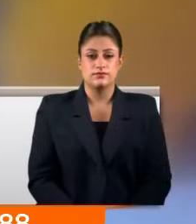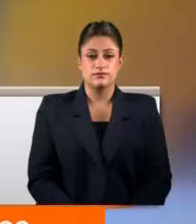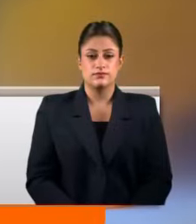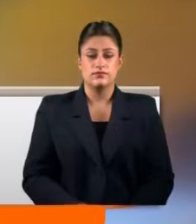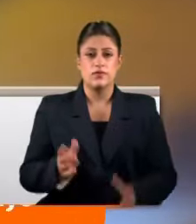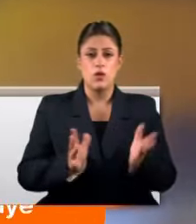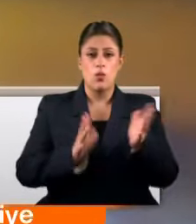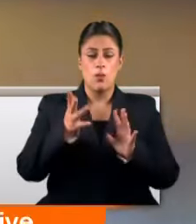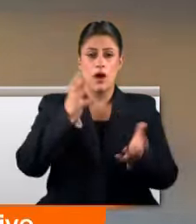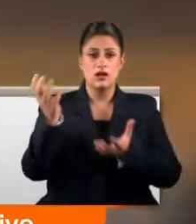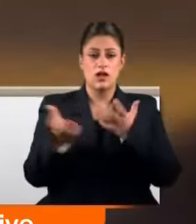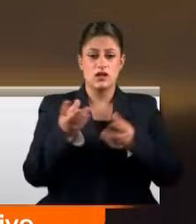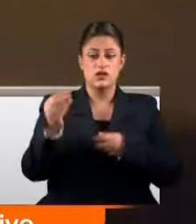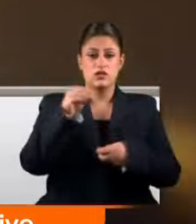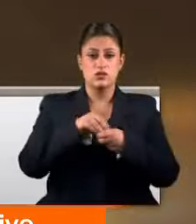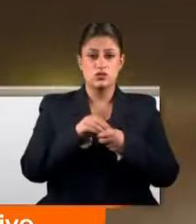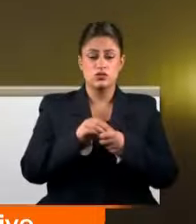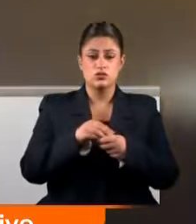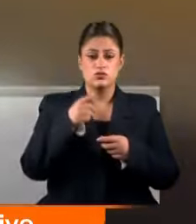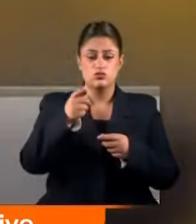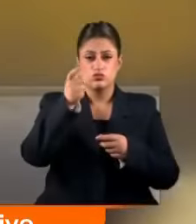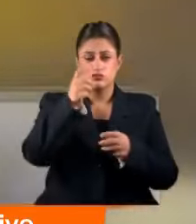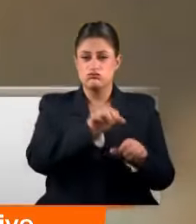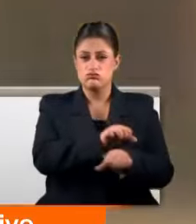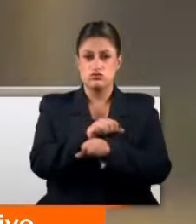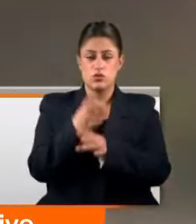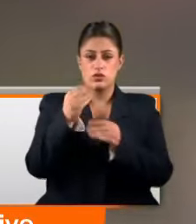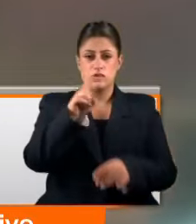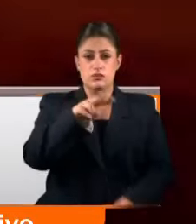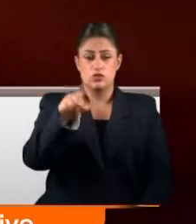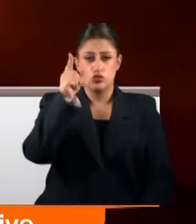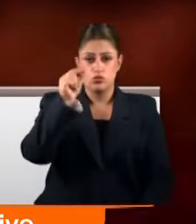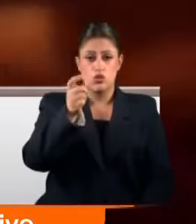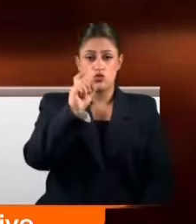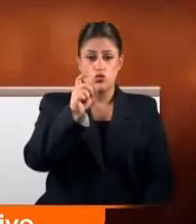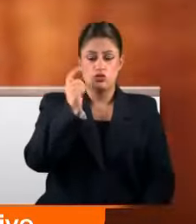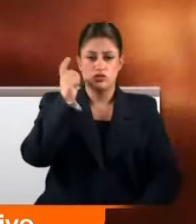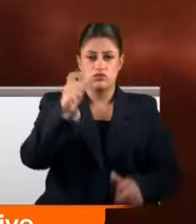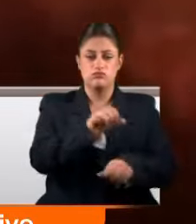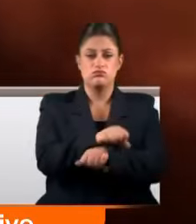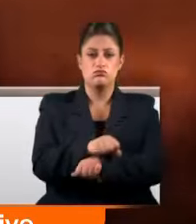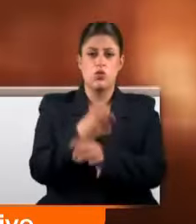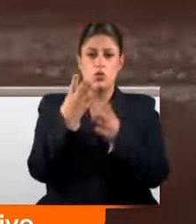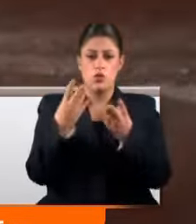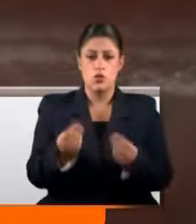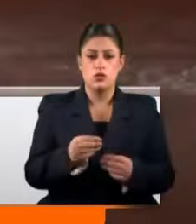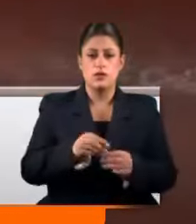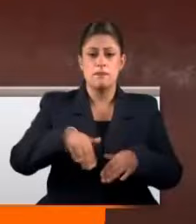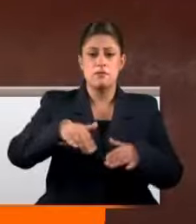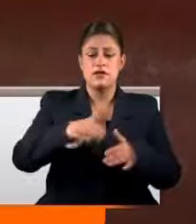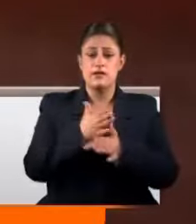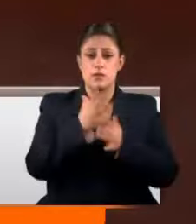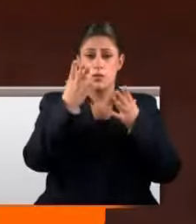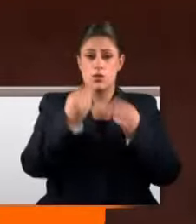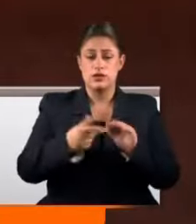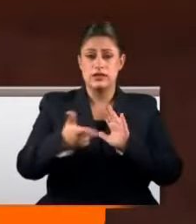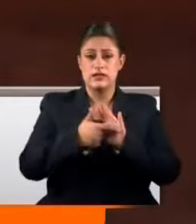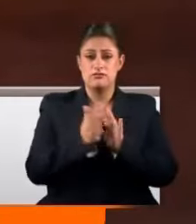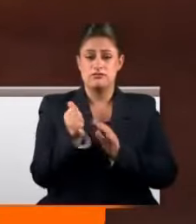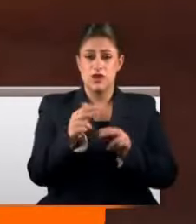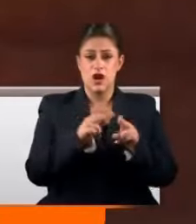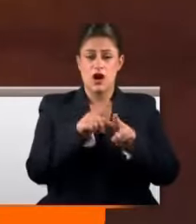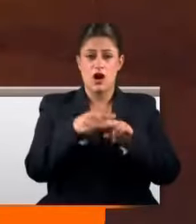Orman yangınlarıyla ilgili gözaltına alınan 22 şüpheliden 9'u tutuklandı. Yine piknikçilerin sebep olduğu İzmir